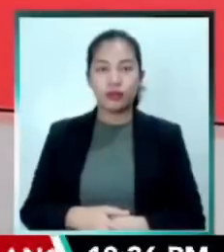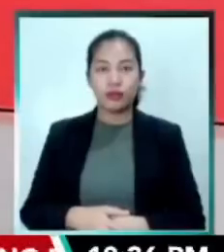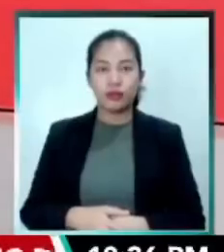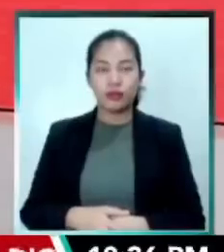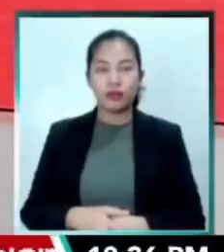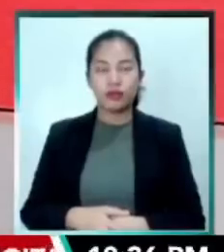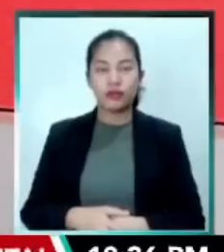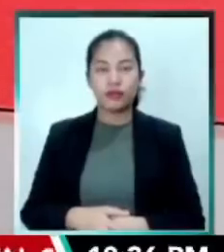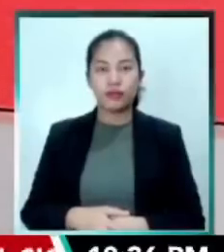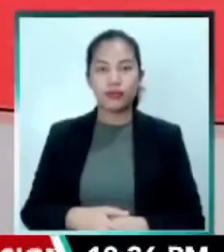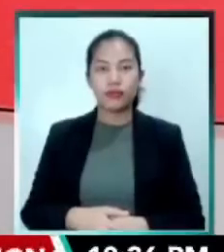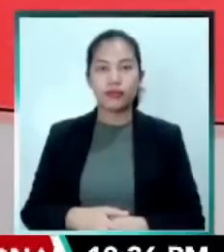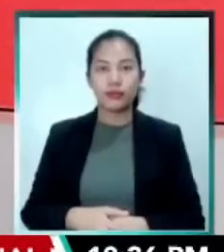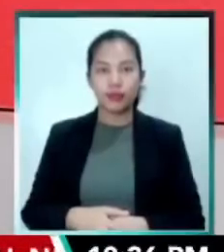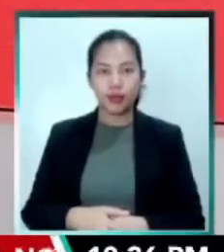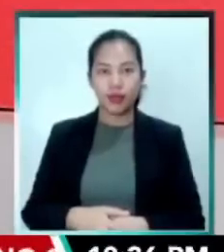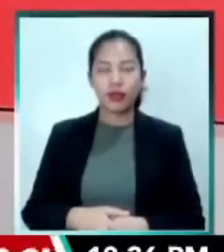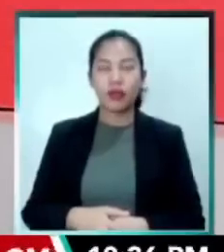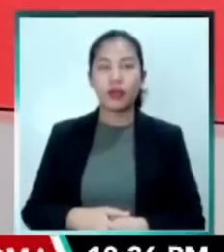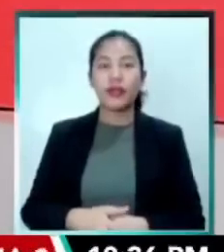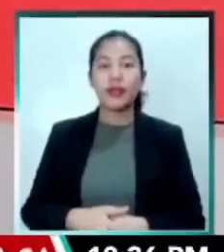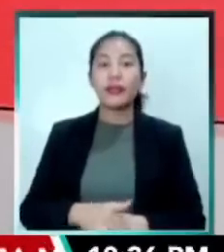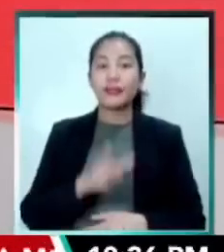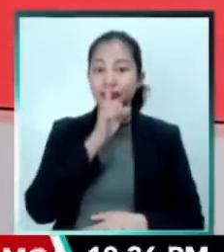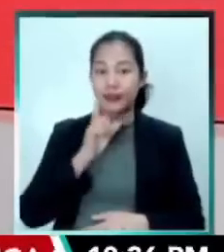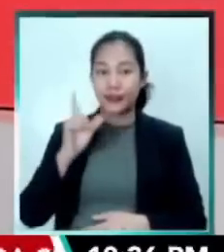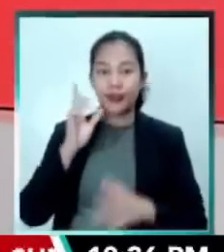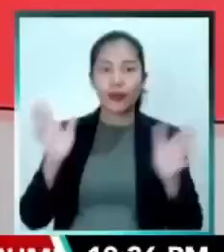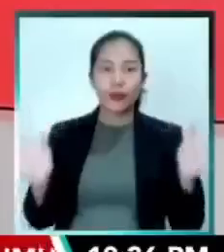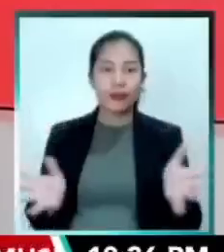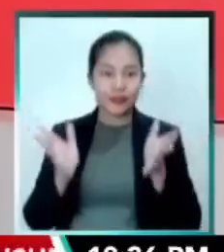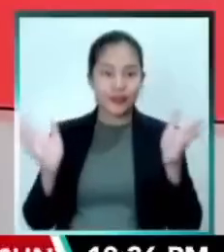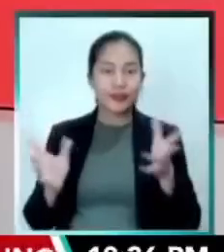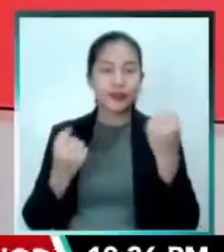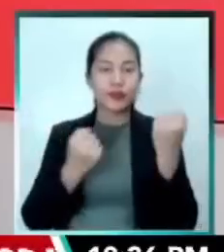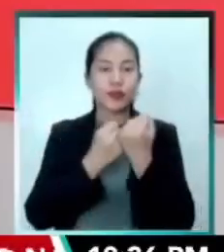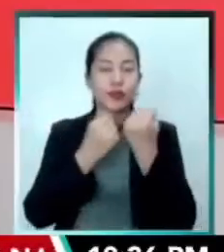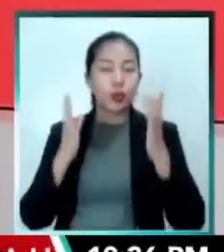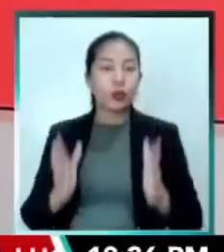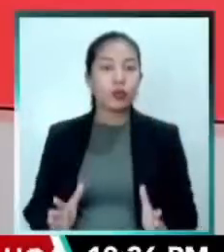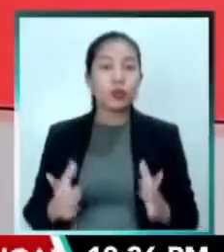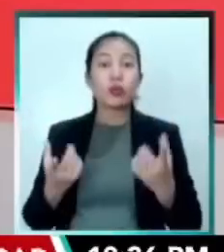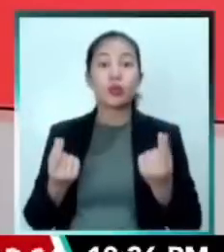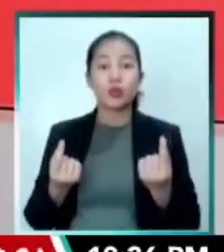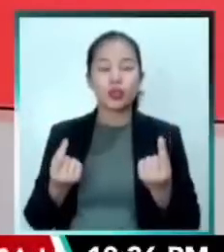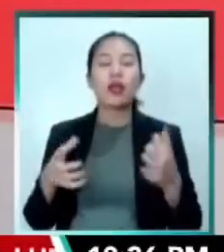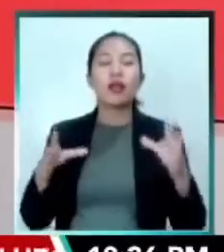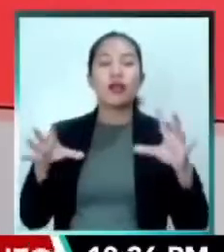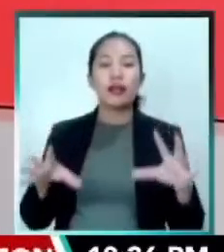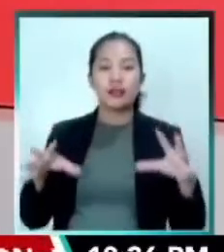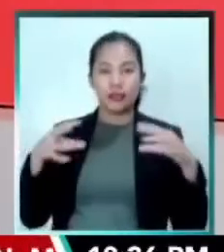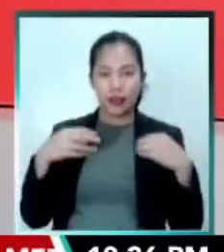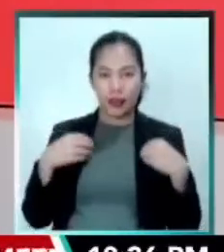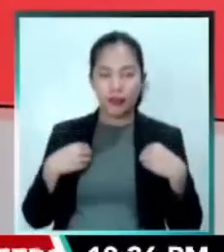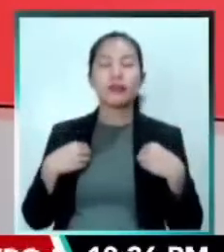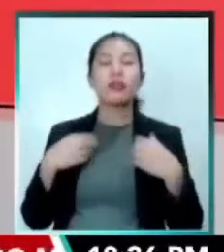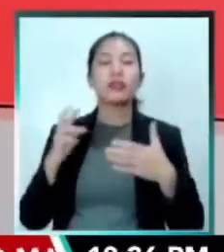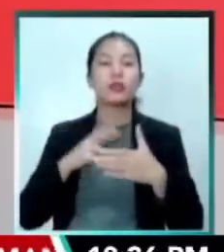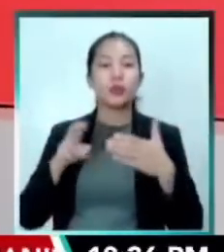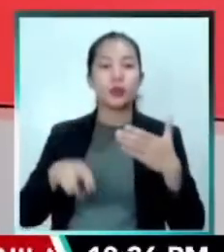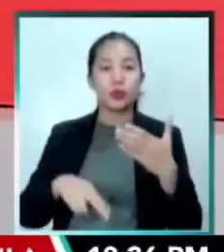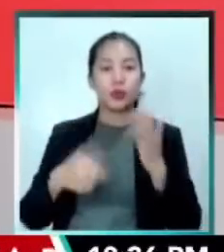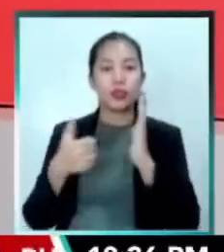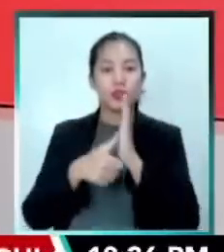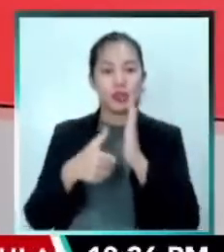Hinikayat ni Robredo ang kanyang mga taga-suporta na unti-unti nang tanggapin ang resulta ng eleksyon. Sinabi yan ni Robredo